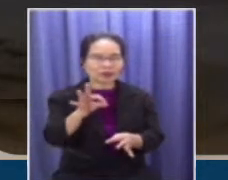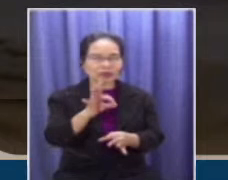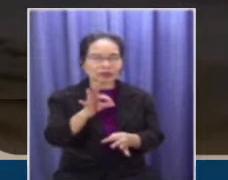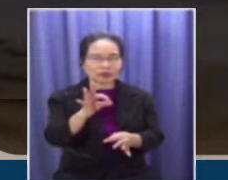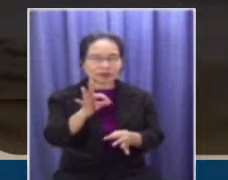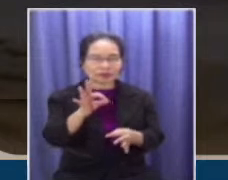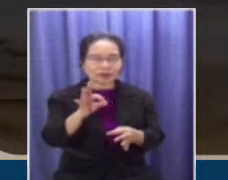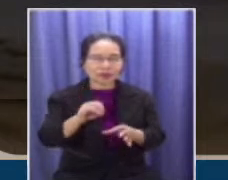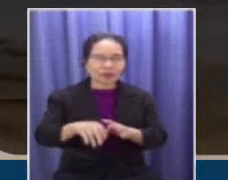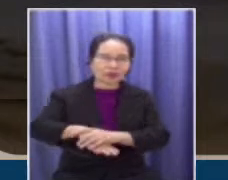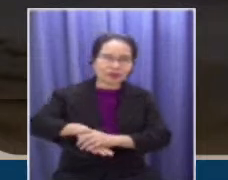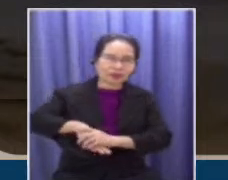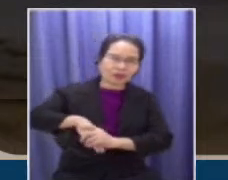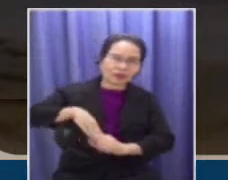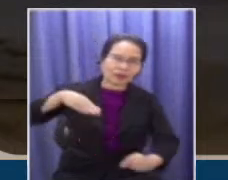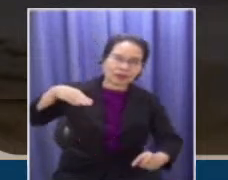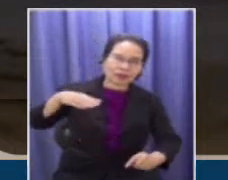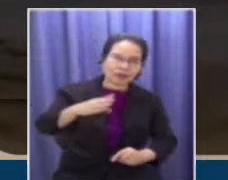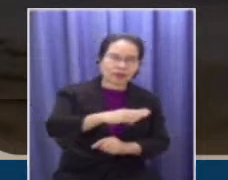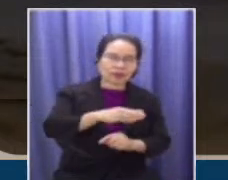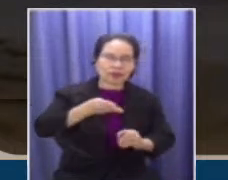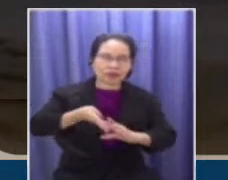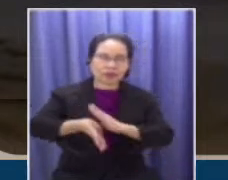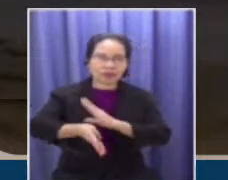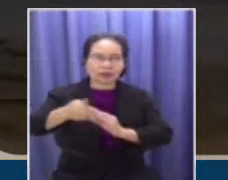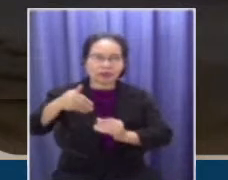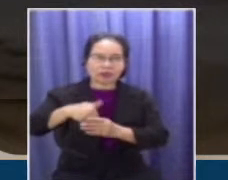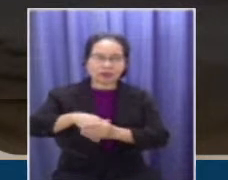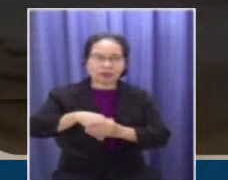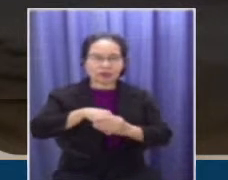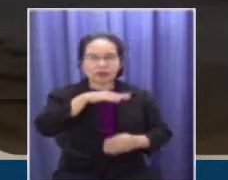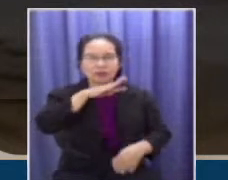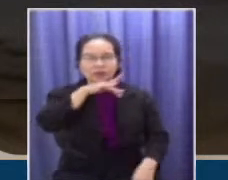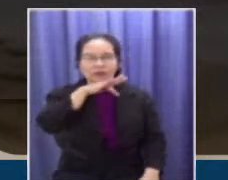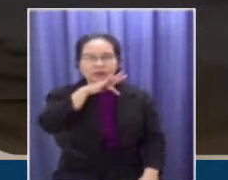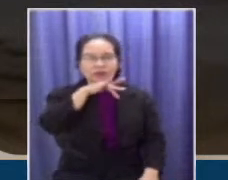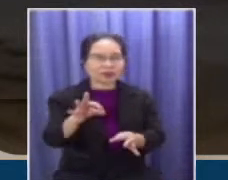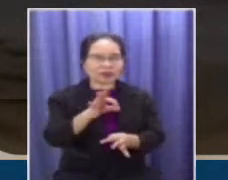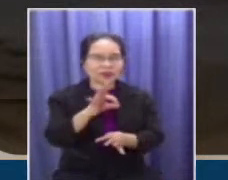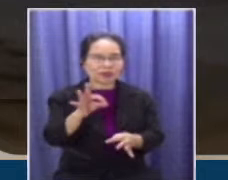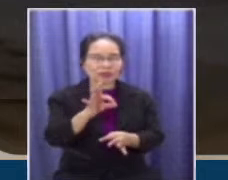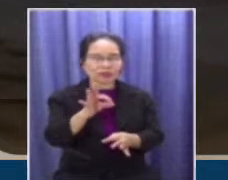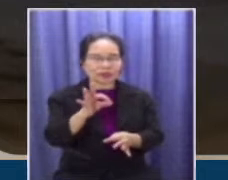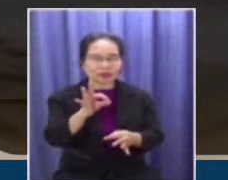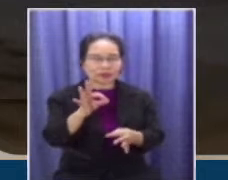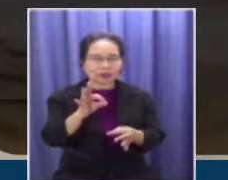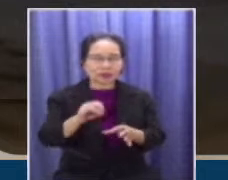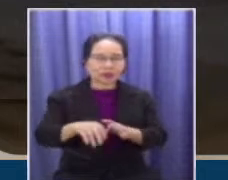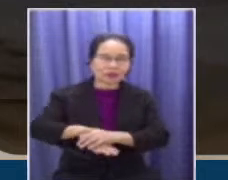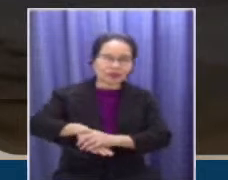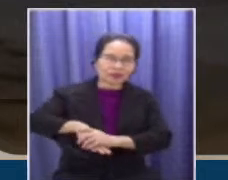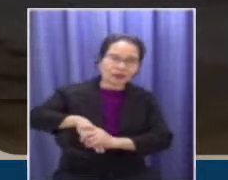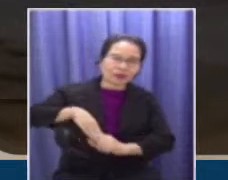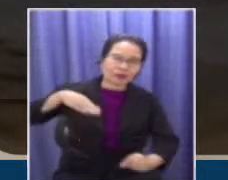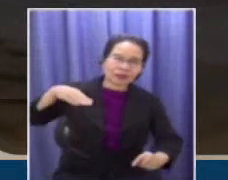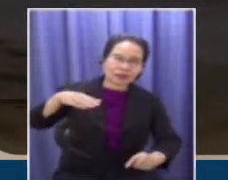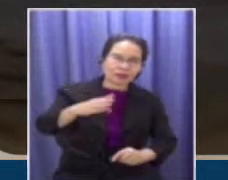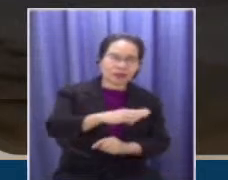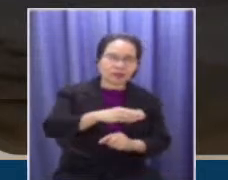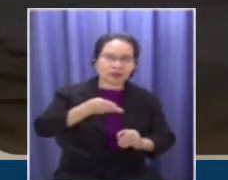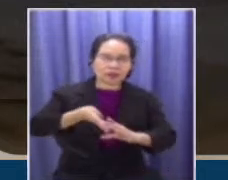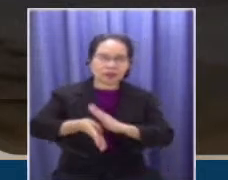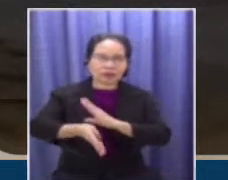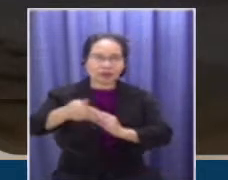dumiɛnsa na ɔma wɔn kwan na ɔhomfin no firi adi kɔhyɛne mprɛko no mu na mprɛko no nyinaa bɔɔ kiridi